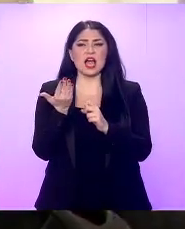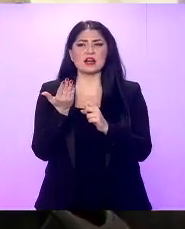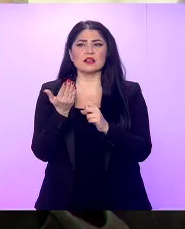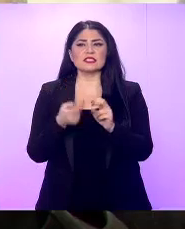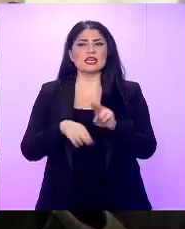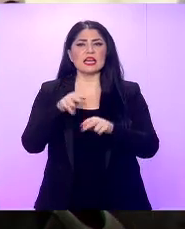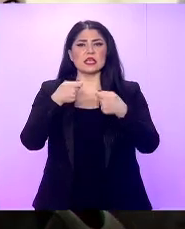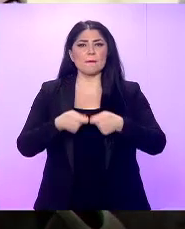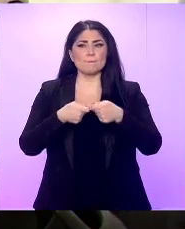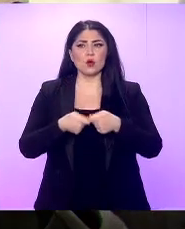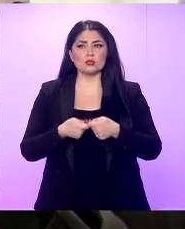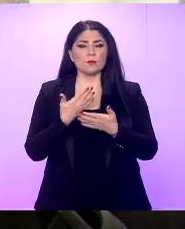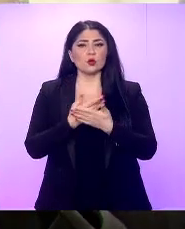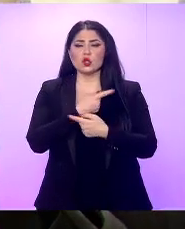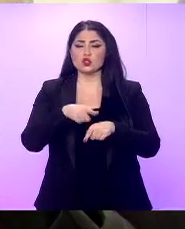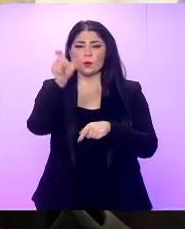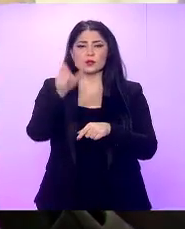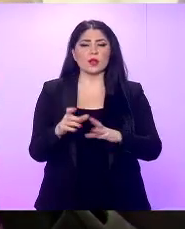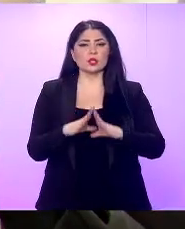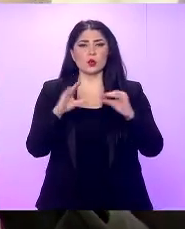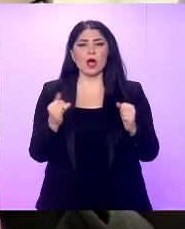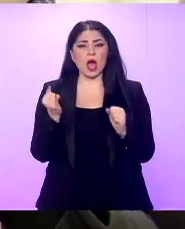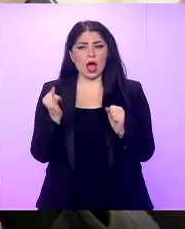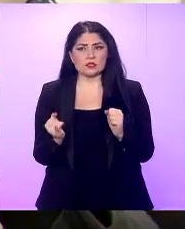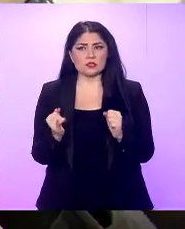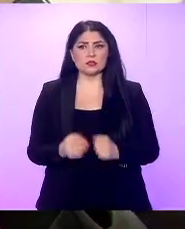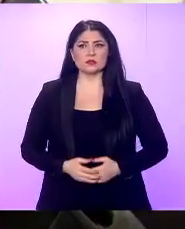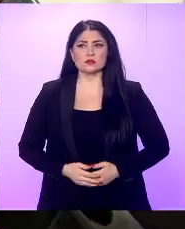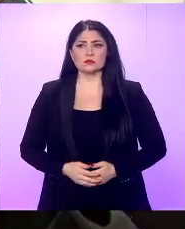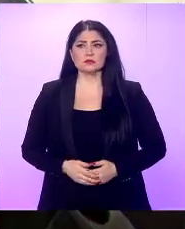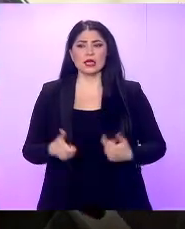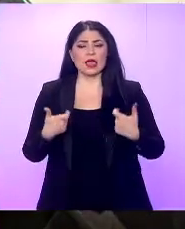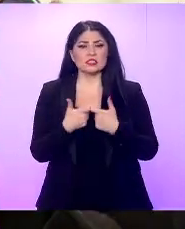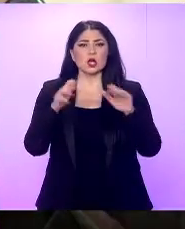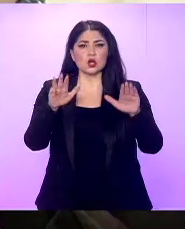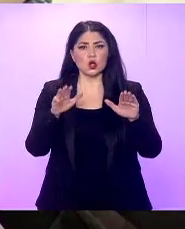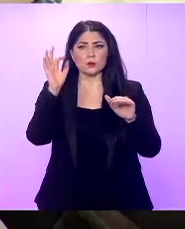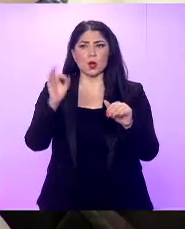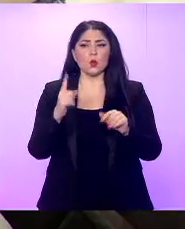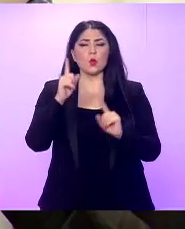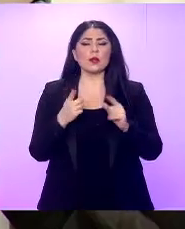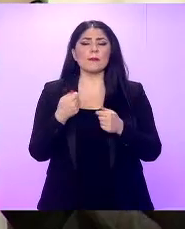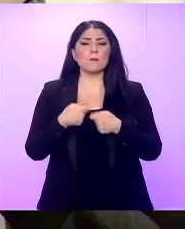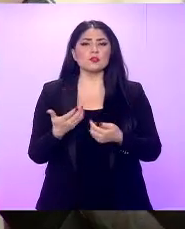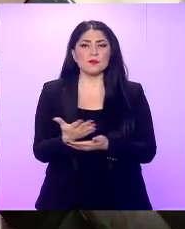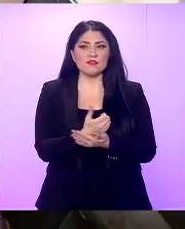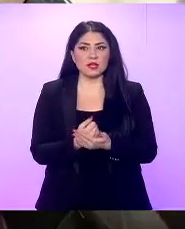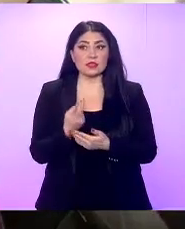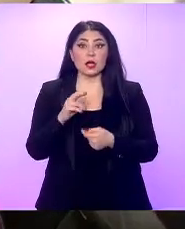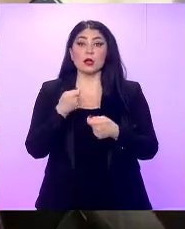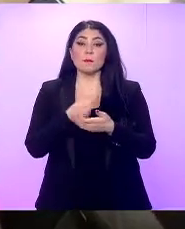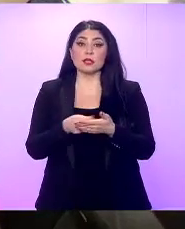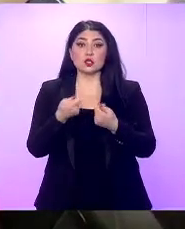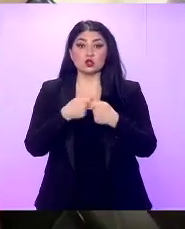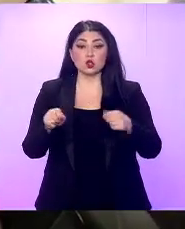să crească impozitele pentru niciun român. Astăzi e bineînțeles că avem un TVA la 19, un impozit pe venit, dacă pe care îl plătesc